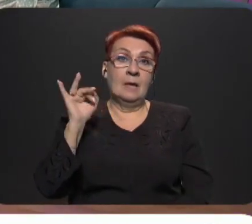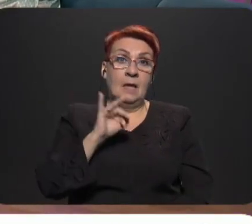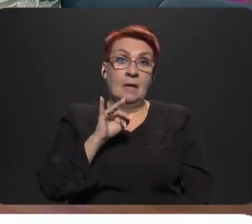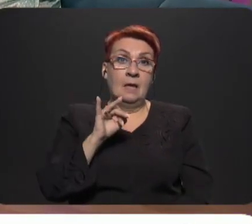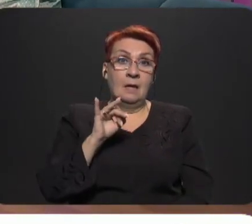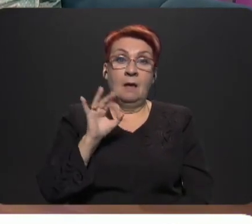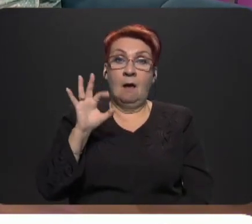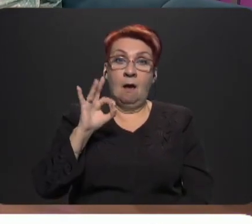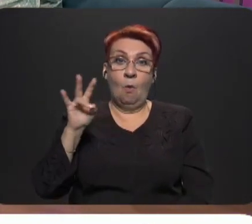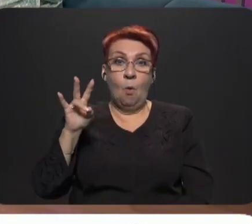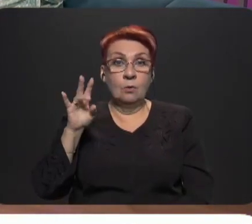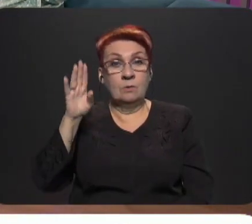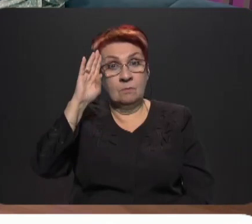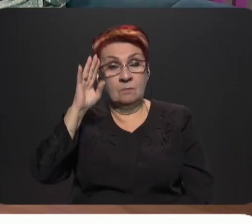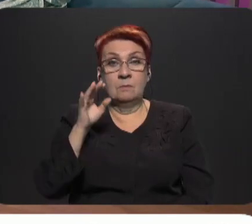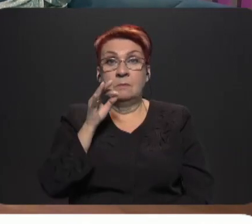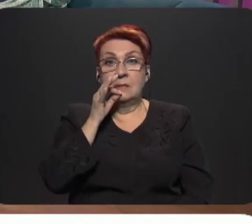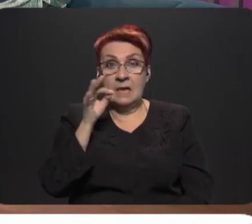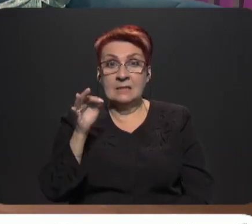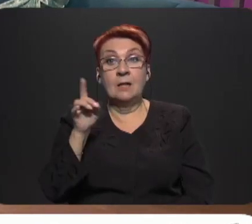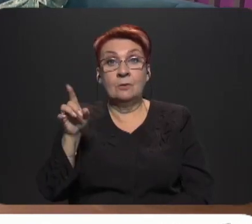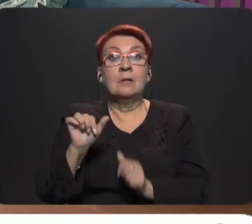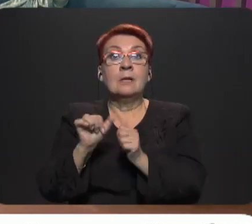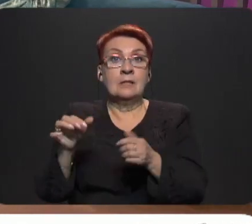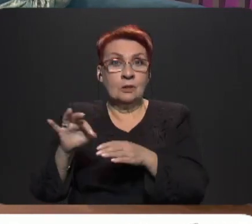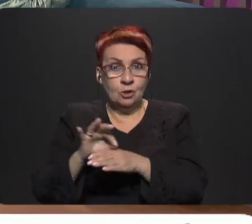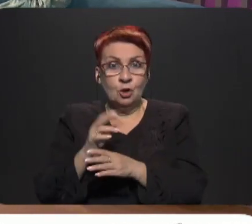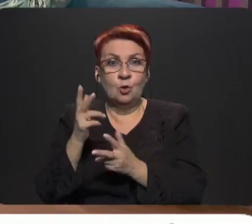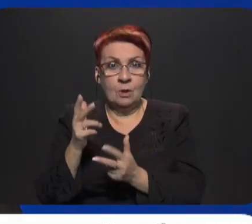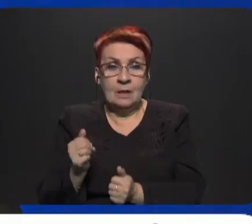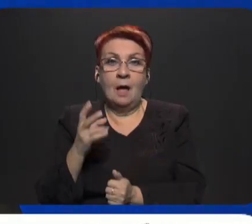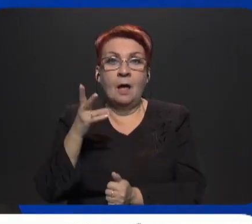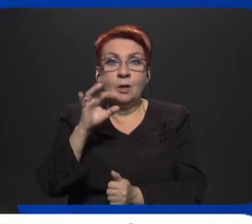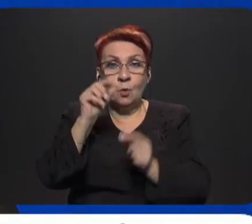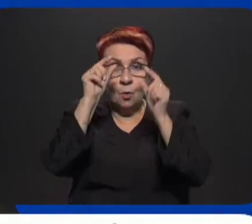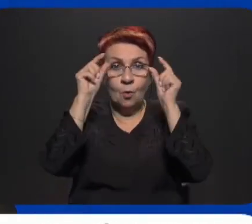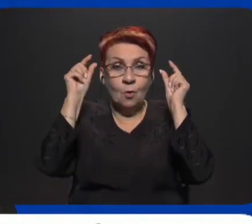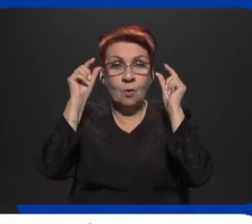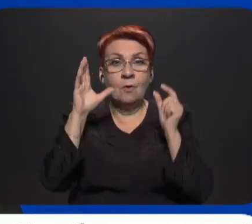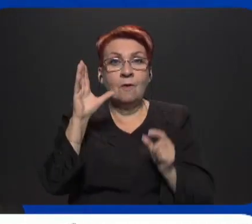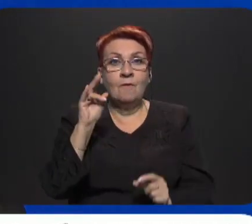пожалуйста, подскажите, нужно ли ему развенчаться, чтобы развестись с женой? Спасибо.